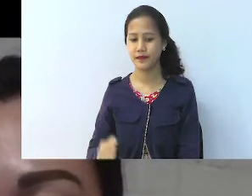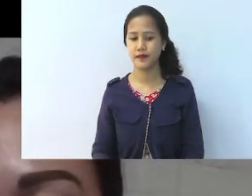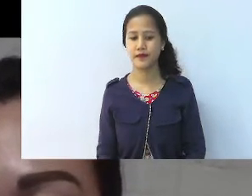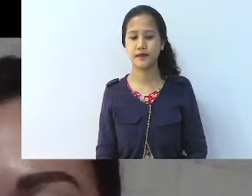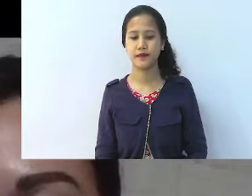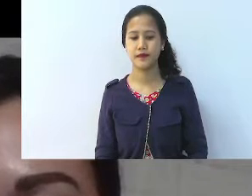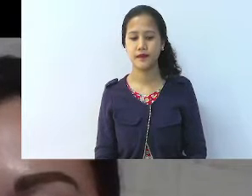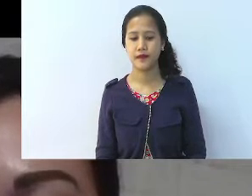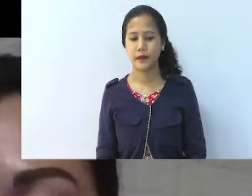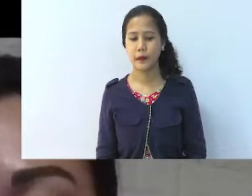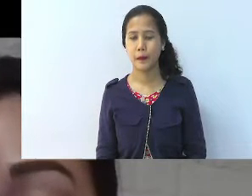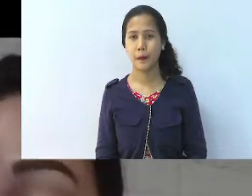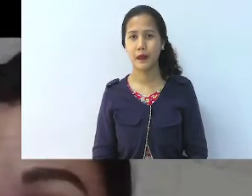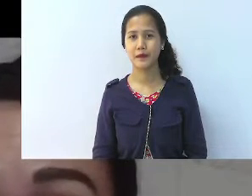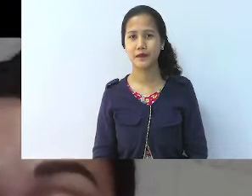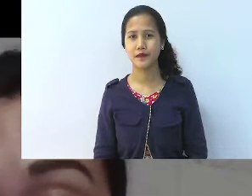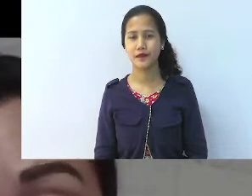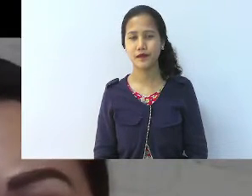Magkabilang side.